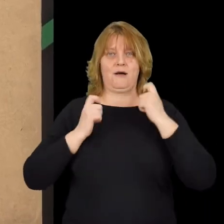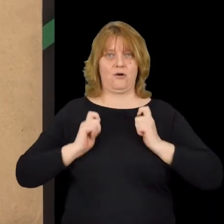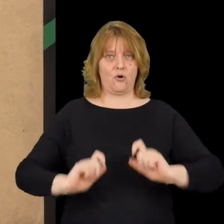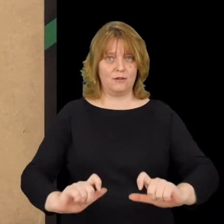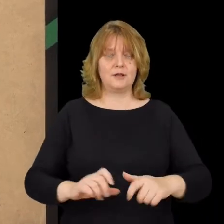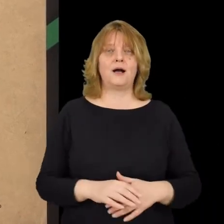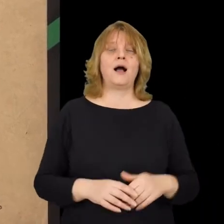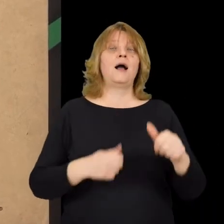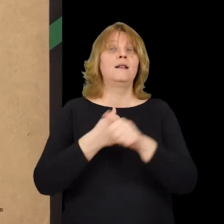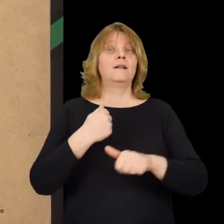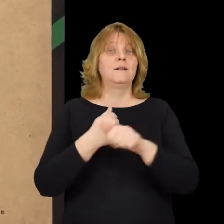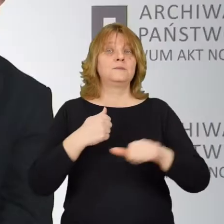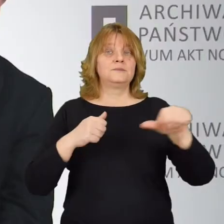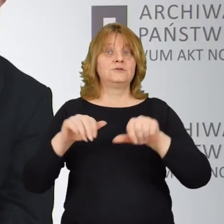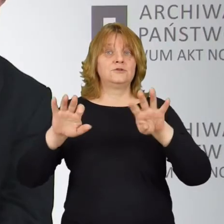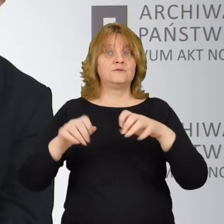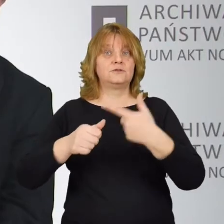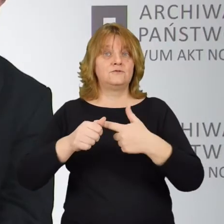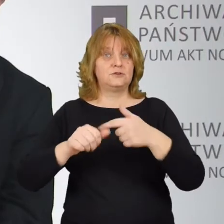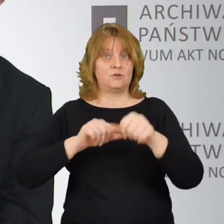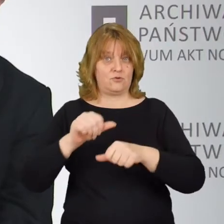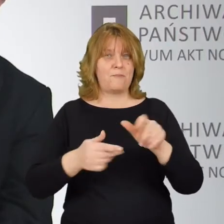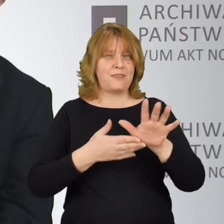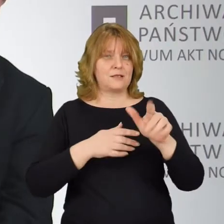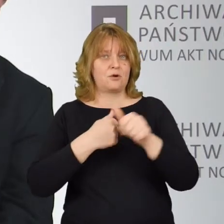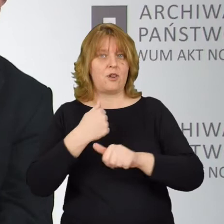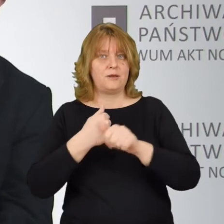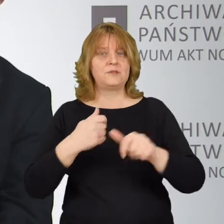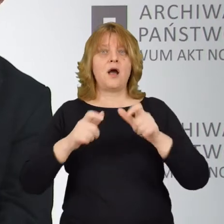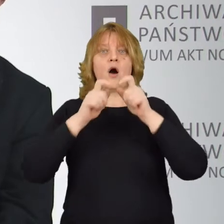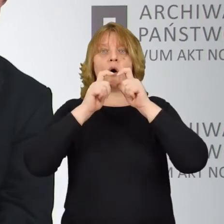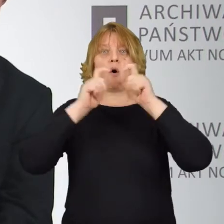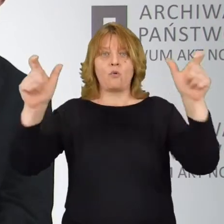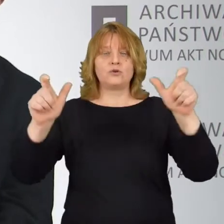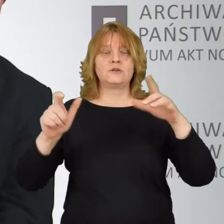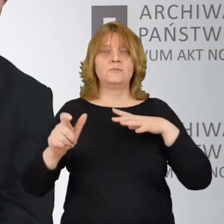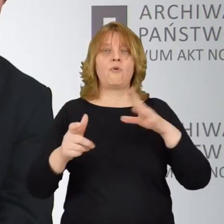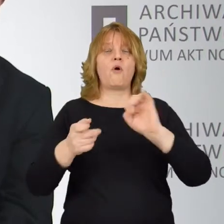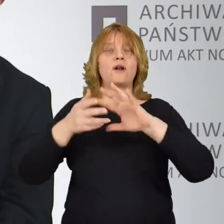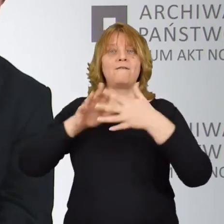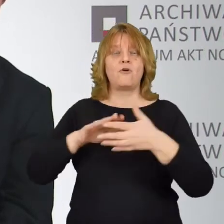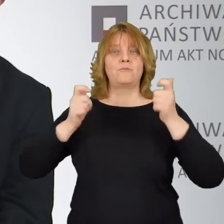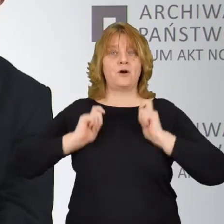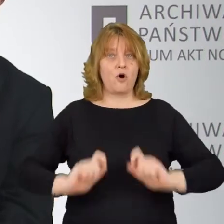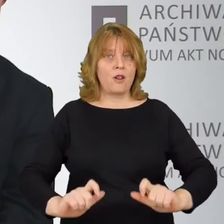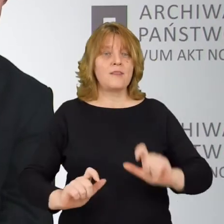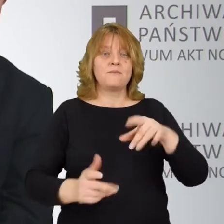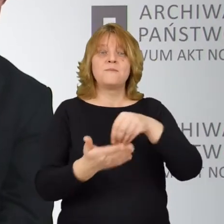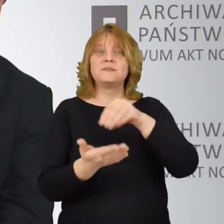lipcu 1920 roku, 15 lipca, ogłoszono ukaz o reformie rolnej, gdzie mówiono, że ci